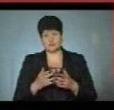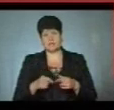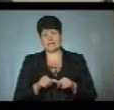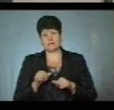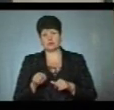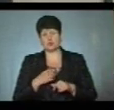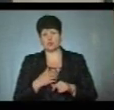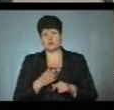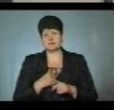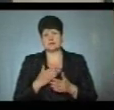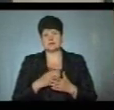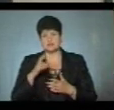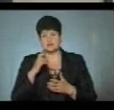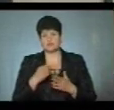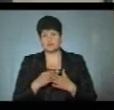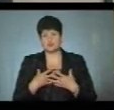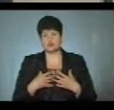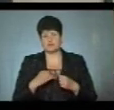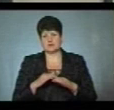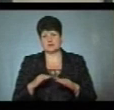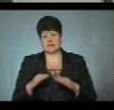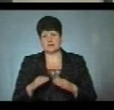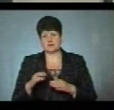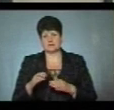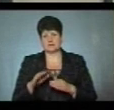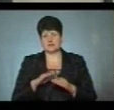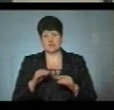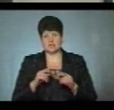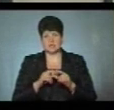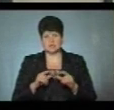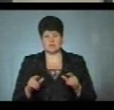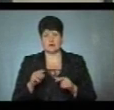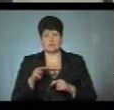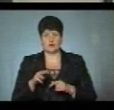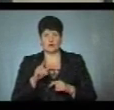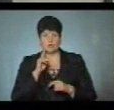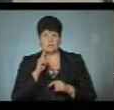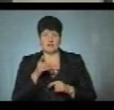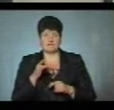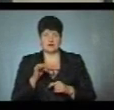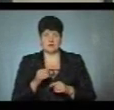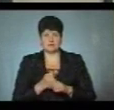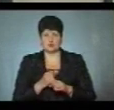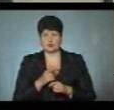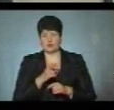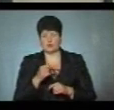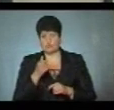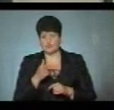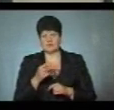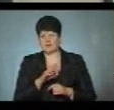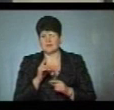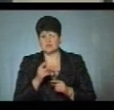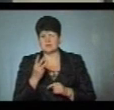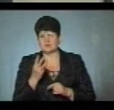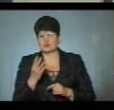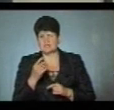є за державний бюджет, ми оздоровлюємо дітей в дитячих закладах «Артек» і «Молдагвардія», які працюють протягом року. Там не лише там 3-4 змін, там